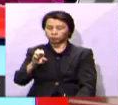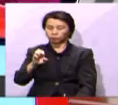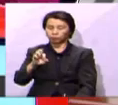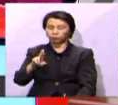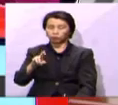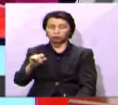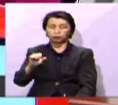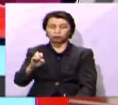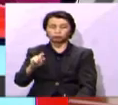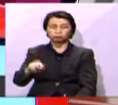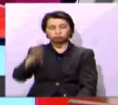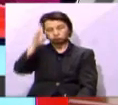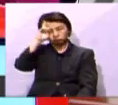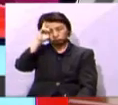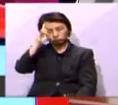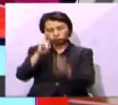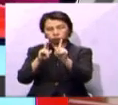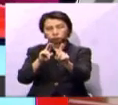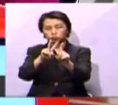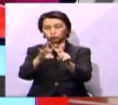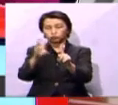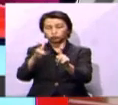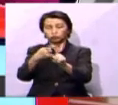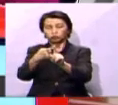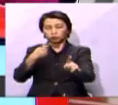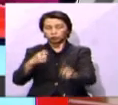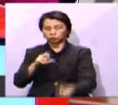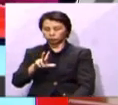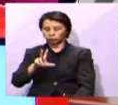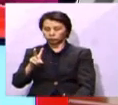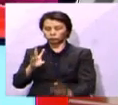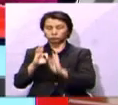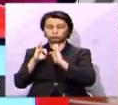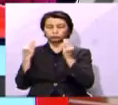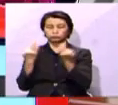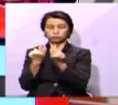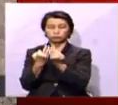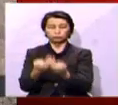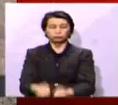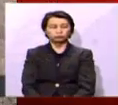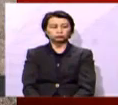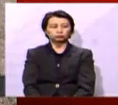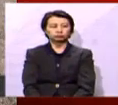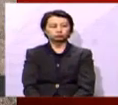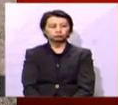kekal 127 orang daripada 32 keluarga.